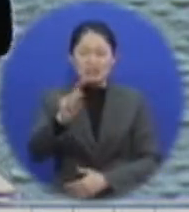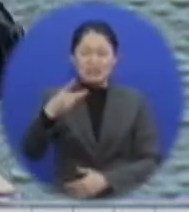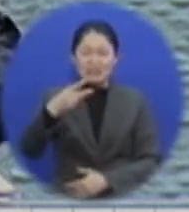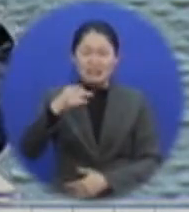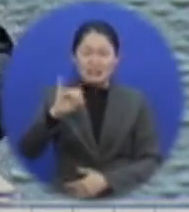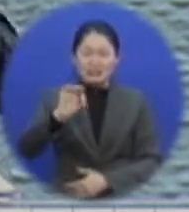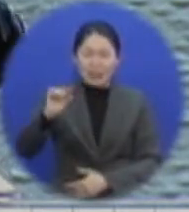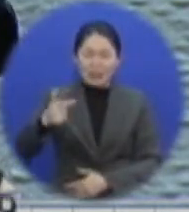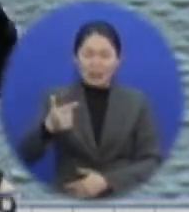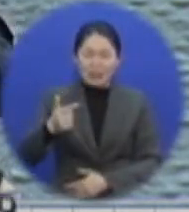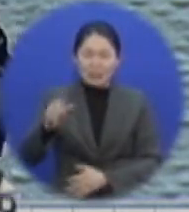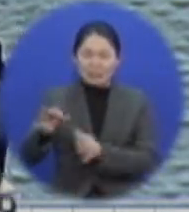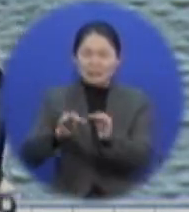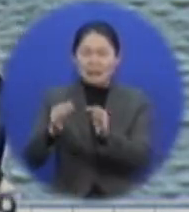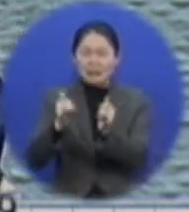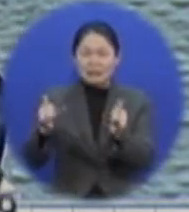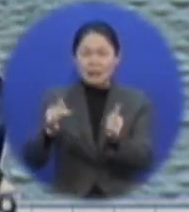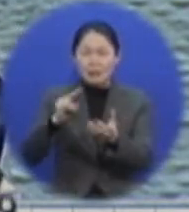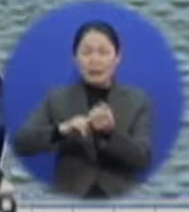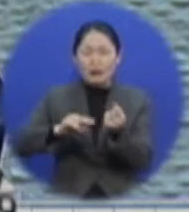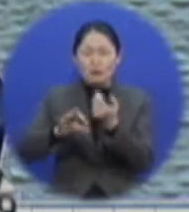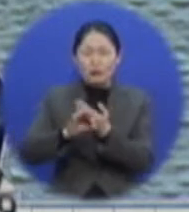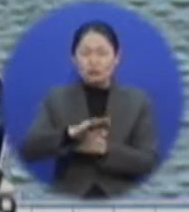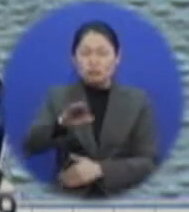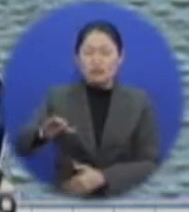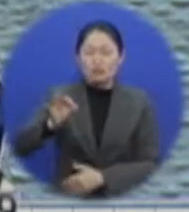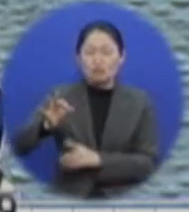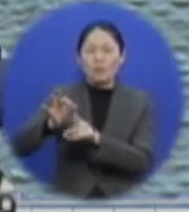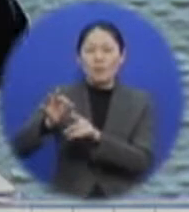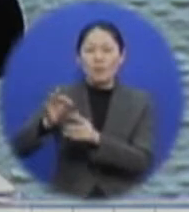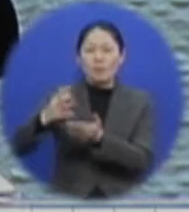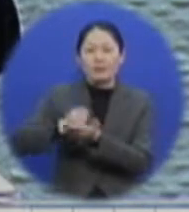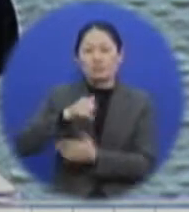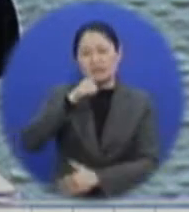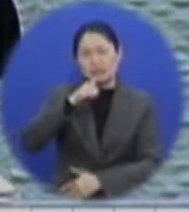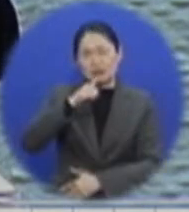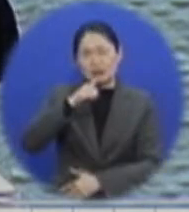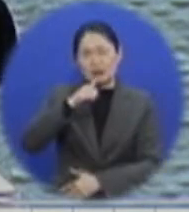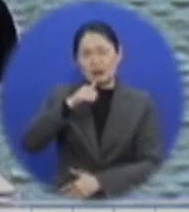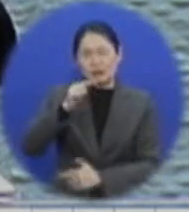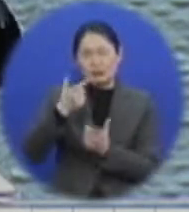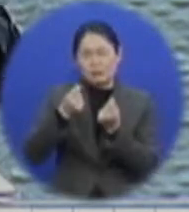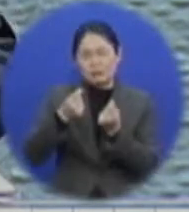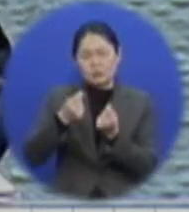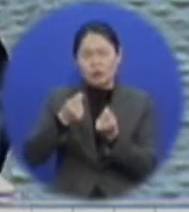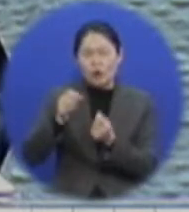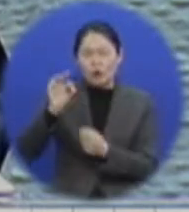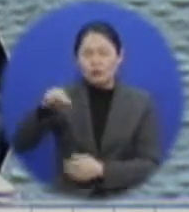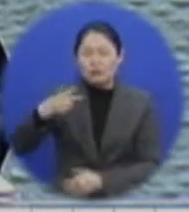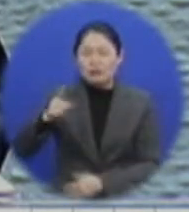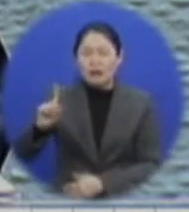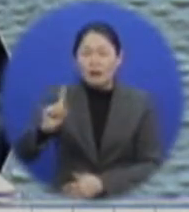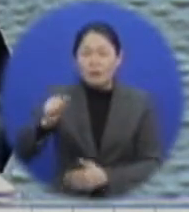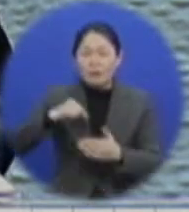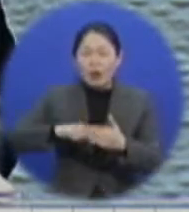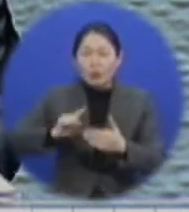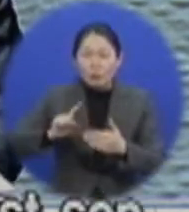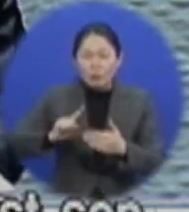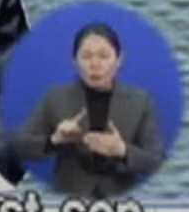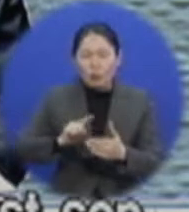팔면 우리가 돈이라도 받을 수 있잖아 유다는 연습을 어떻든지 살리고 싶었어요